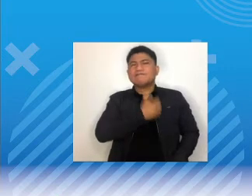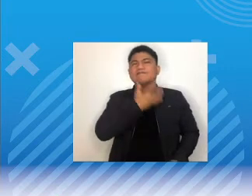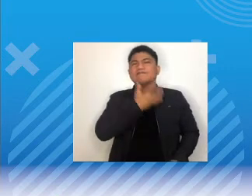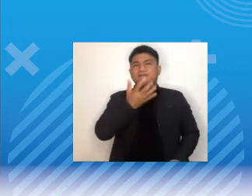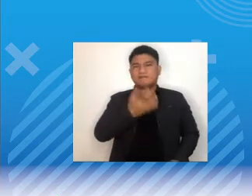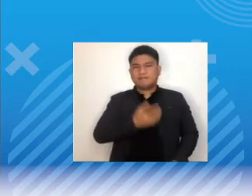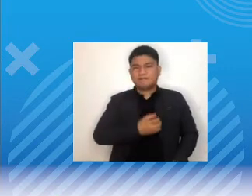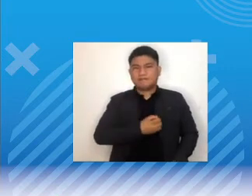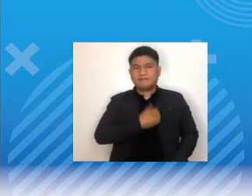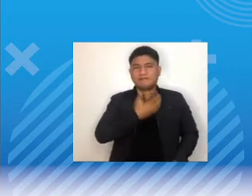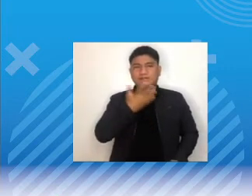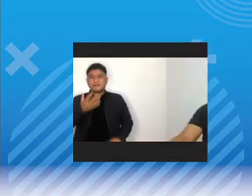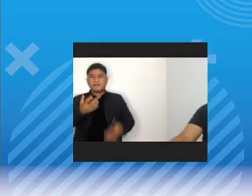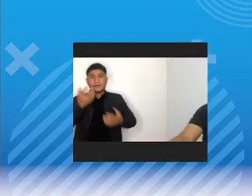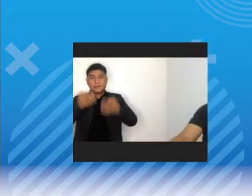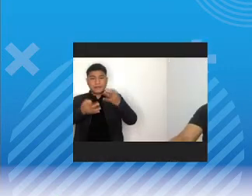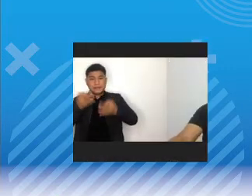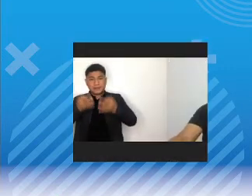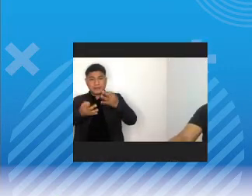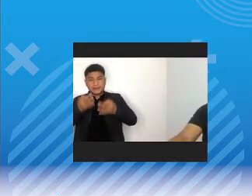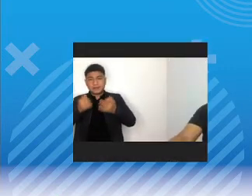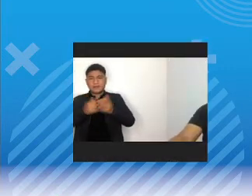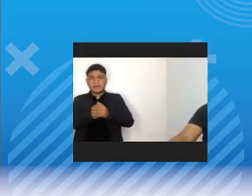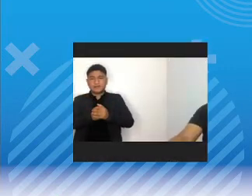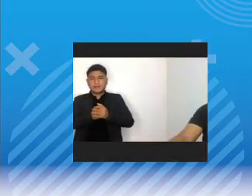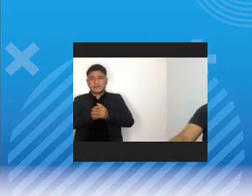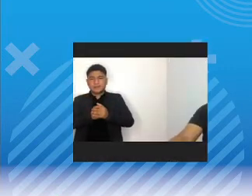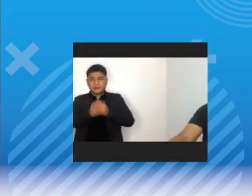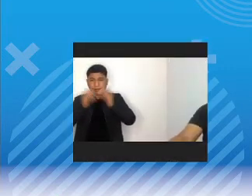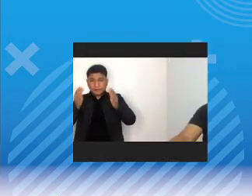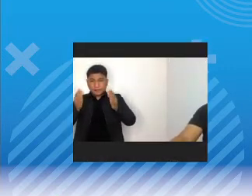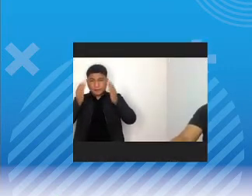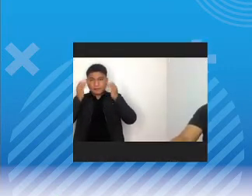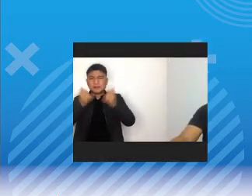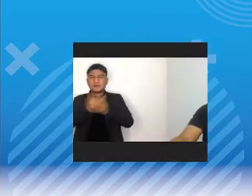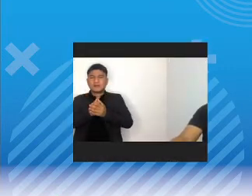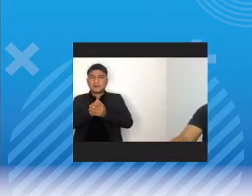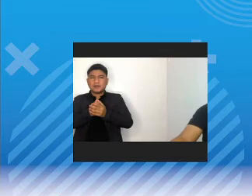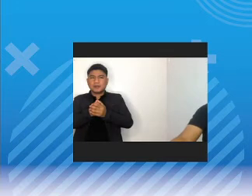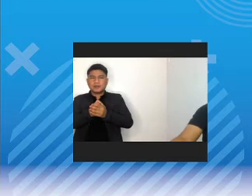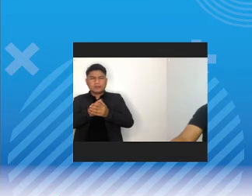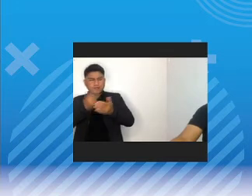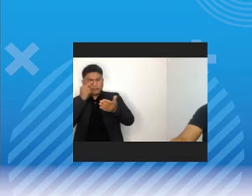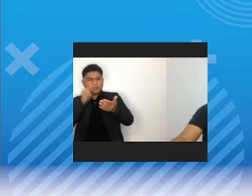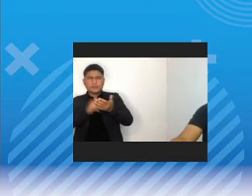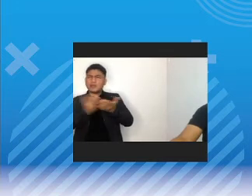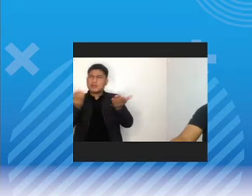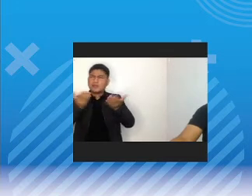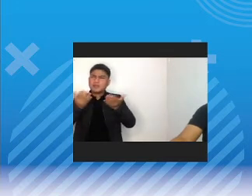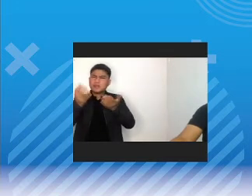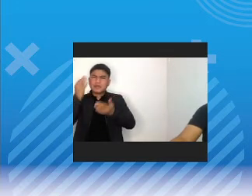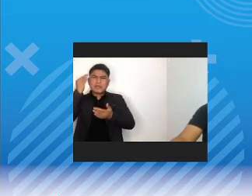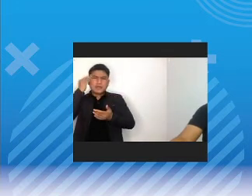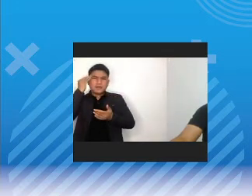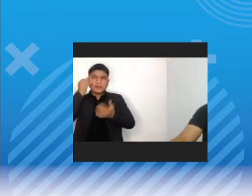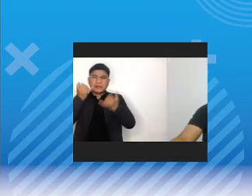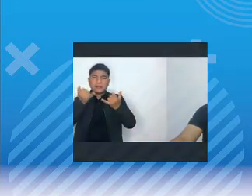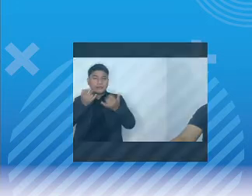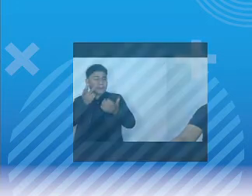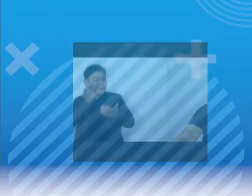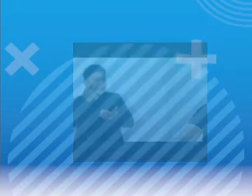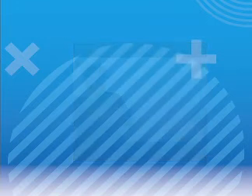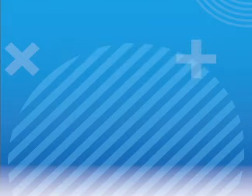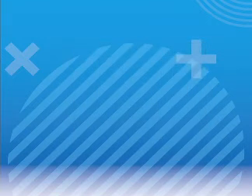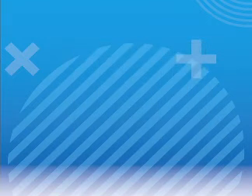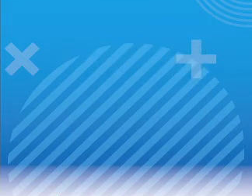lang kapag lumihis ang atensyon, catch and notice where your mind has gone. Pinapansin lang kung